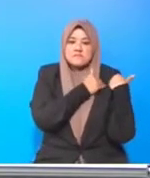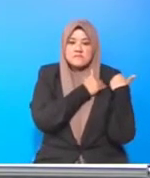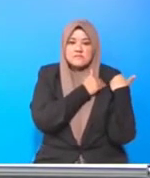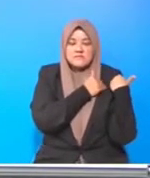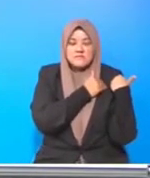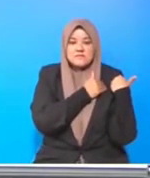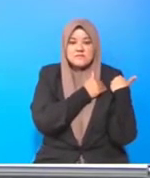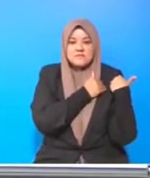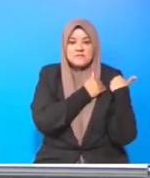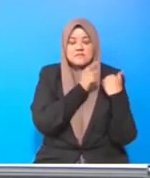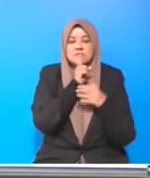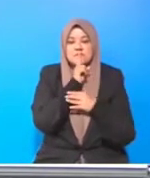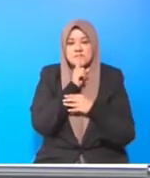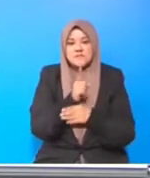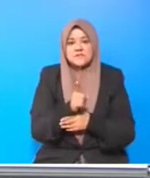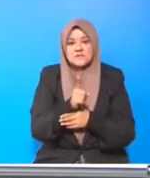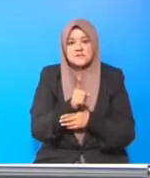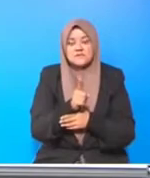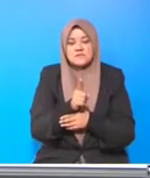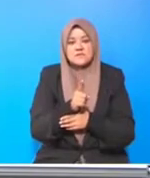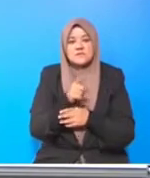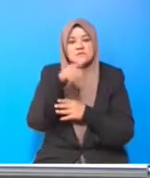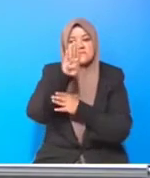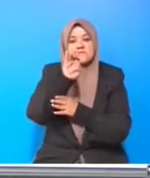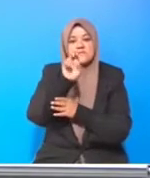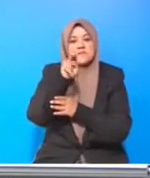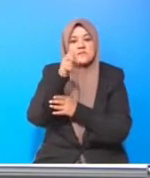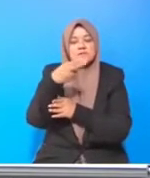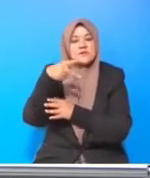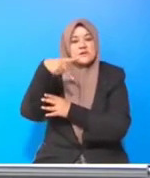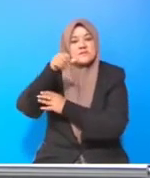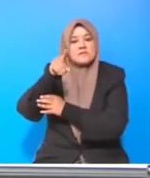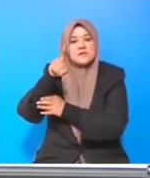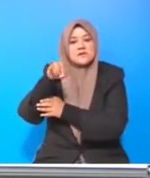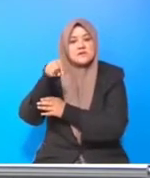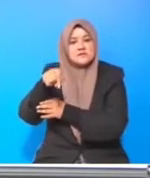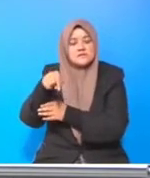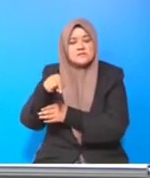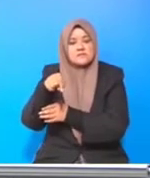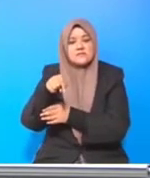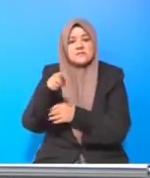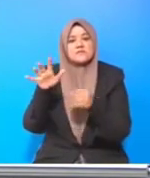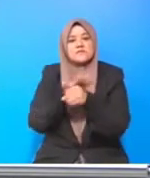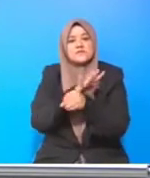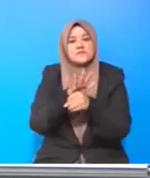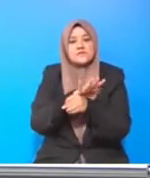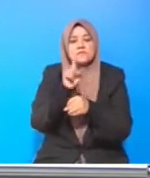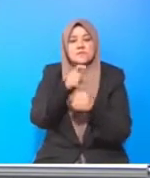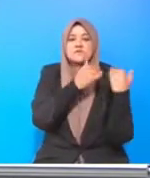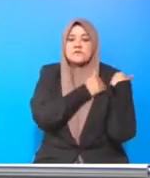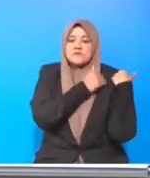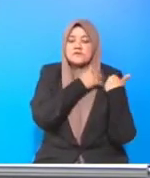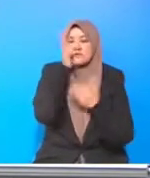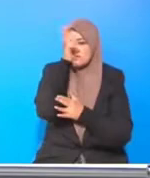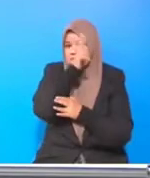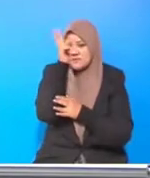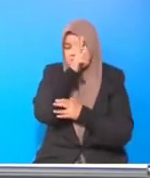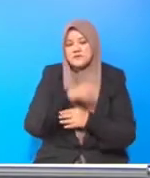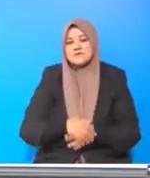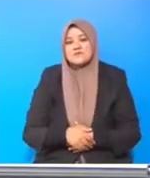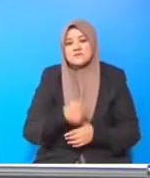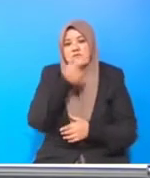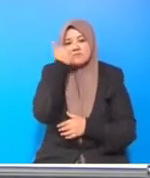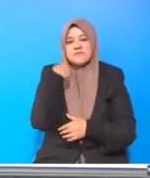jawab memastikan bahwa benih padi yang susah yang mencukupi ini adalah merupakan tanggungjawab kerajaan